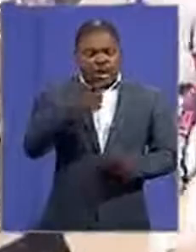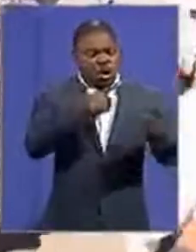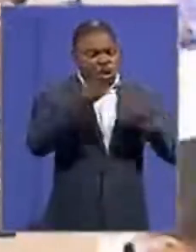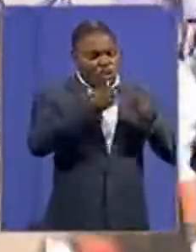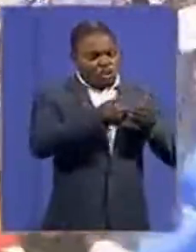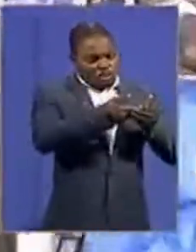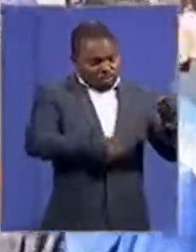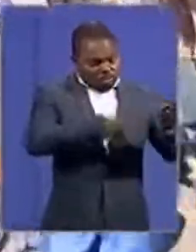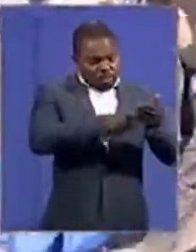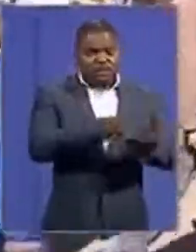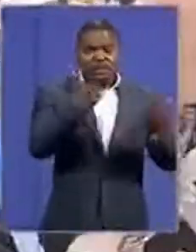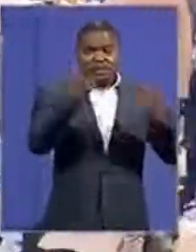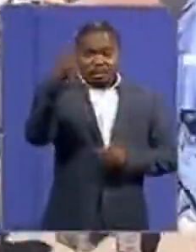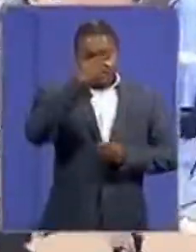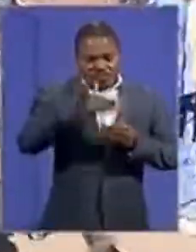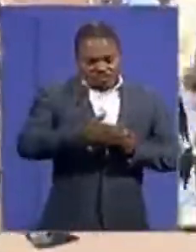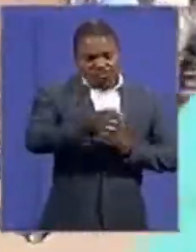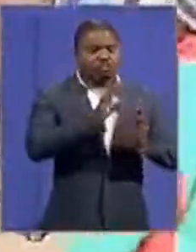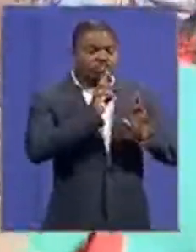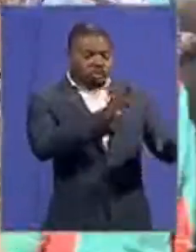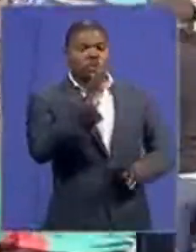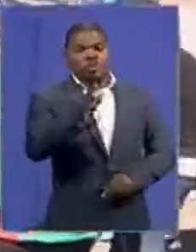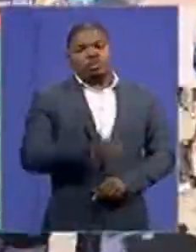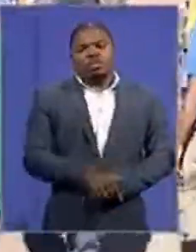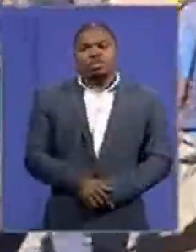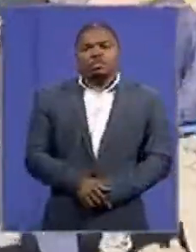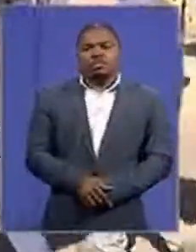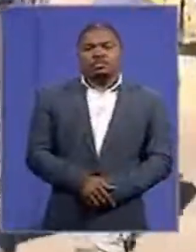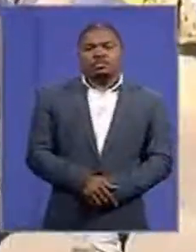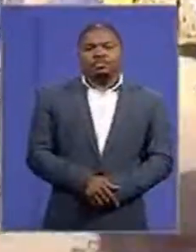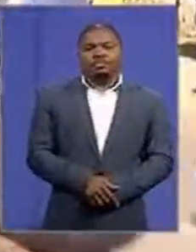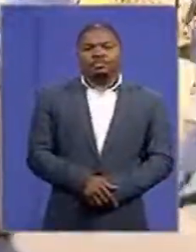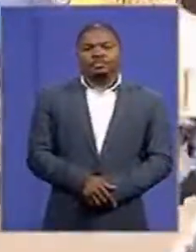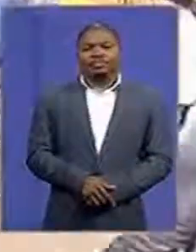le 7. Ofentse Stimo, SABC News, Pretoria.